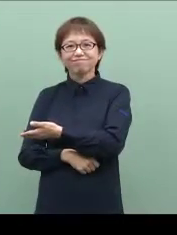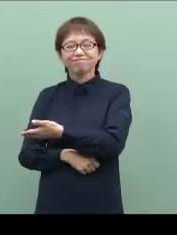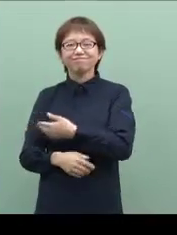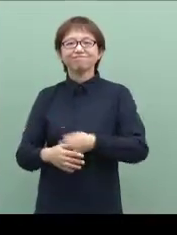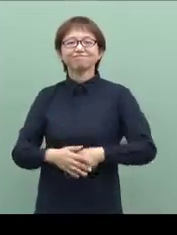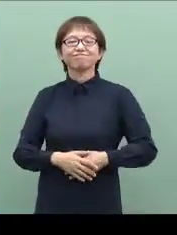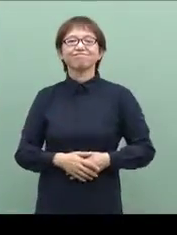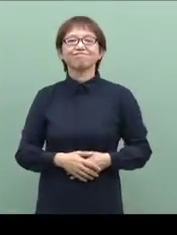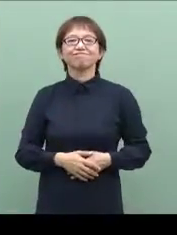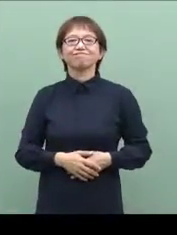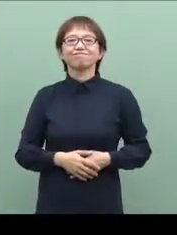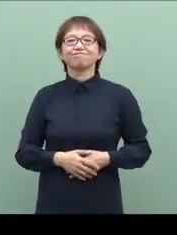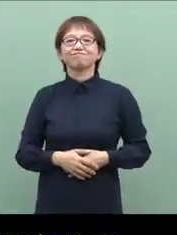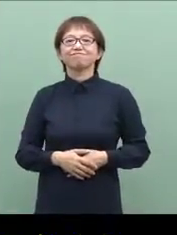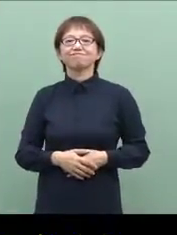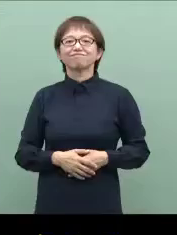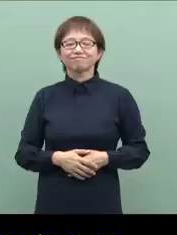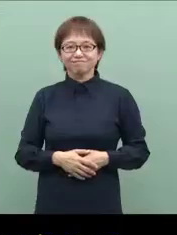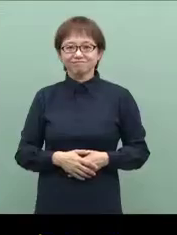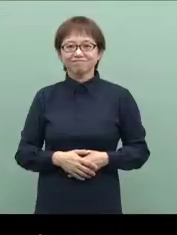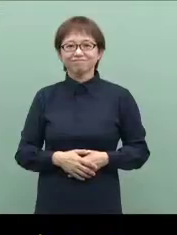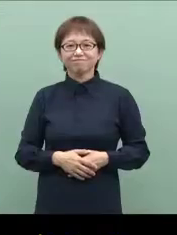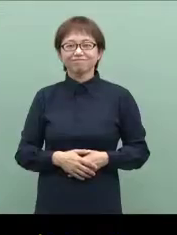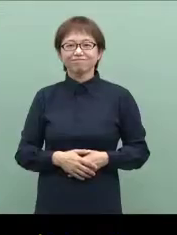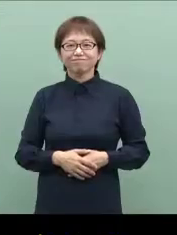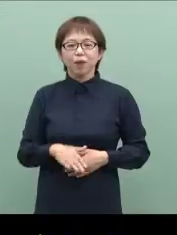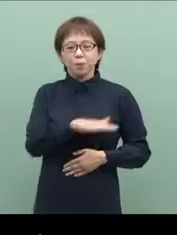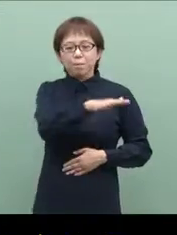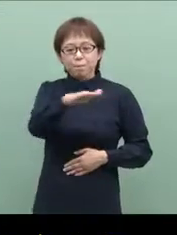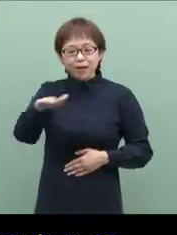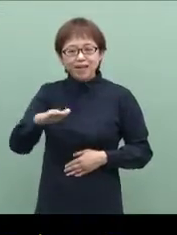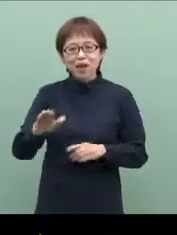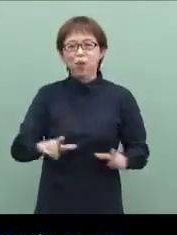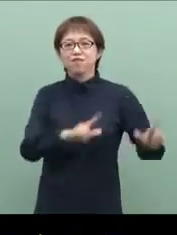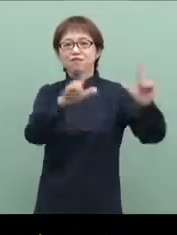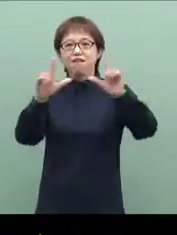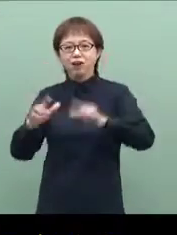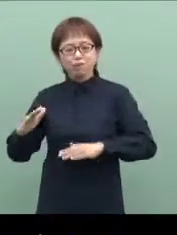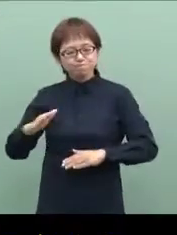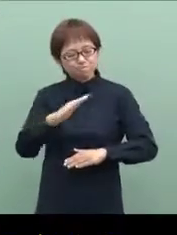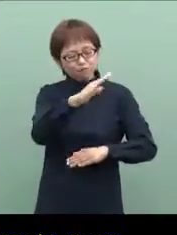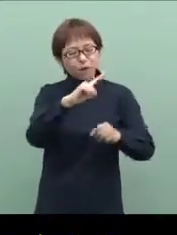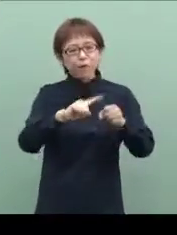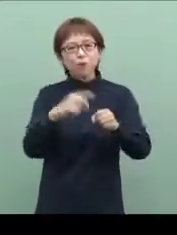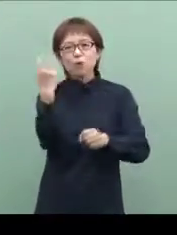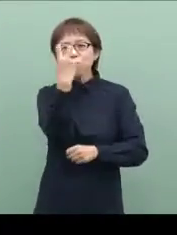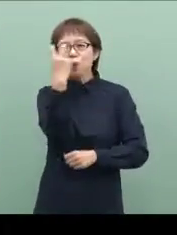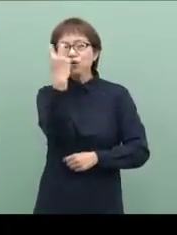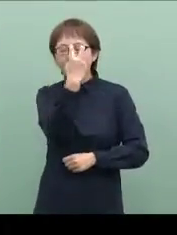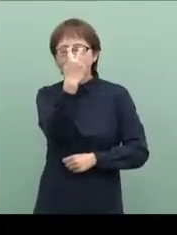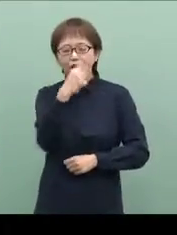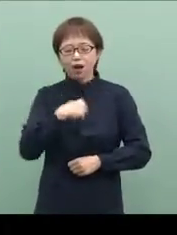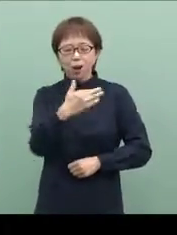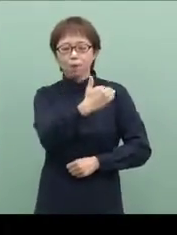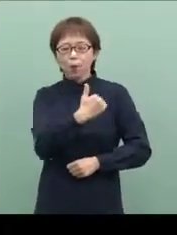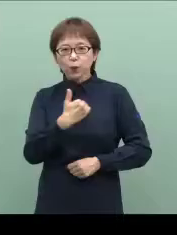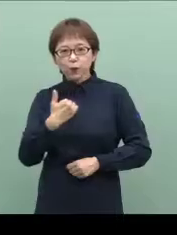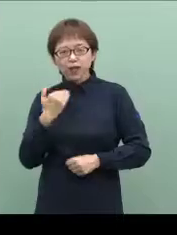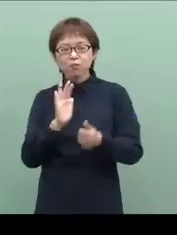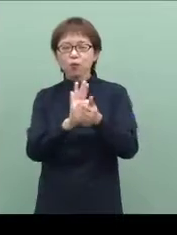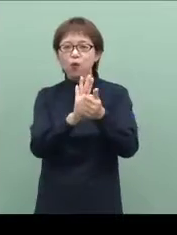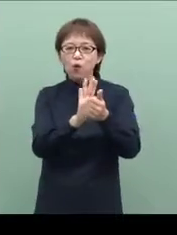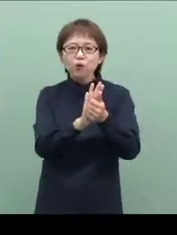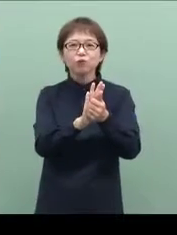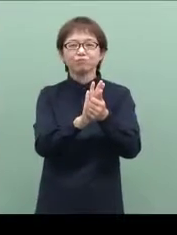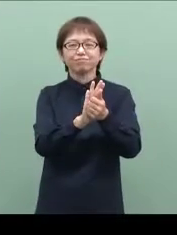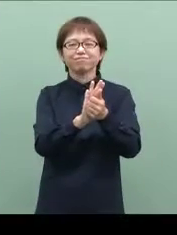。 みんなの暮らしを良くするための調査なので、スムーズに実施されるよう僕たちもできるだけ協力したいですね。